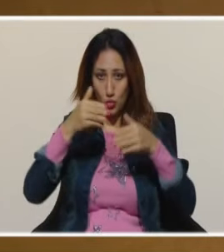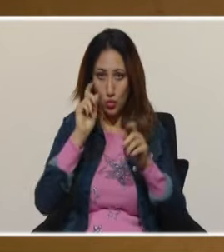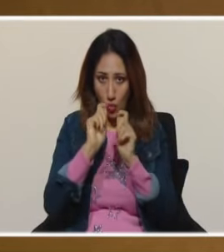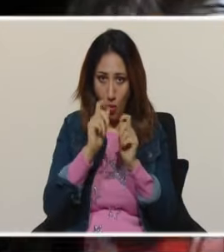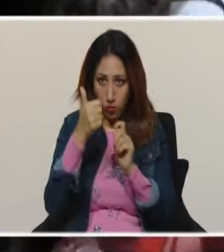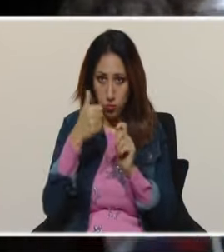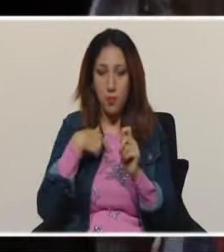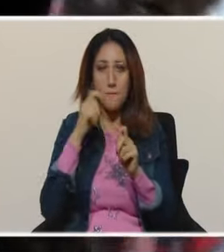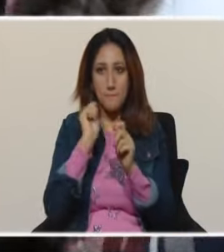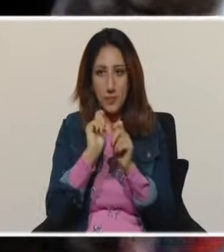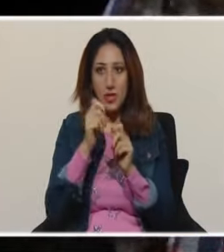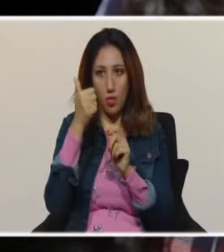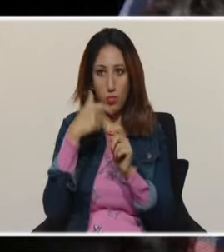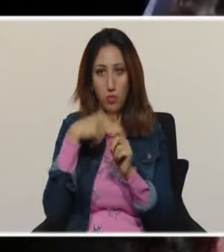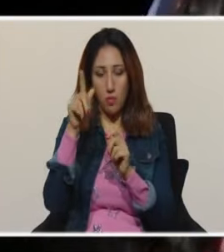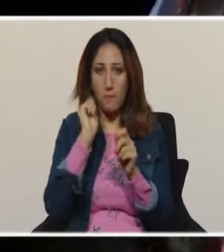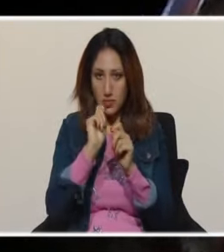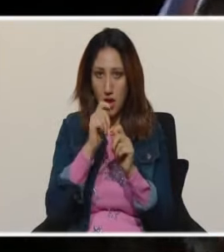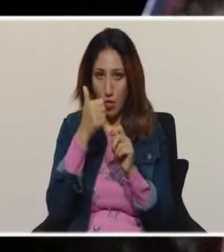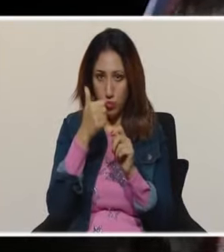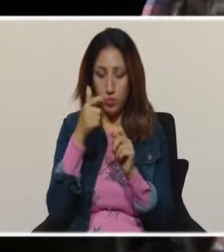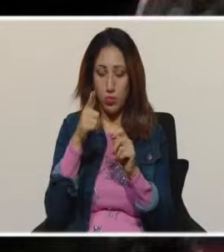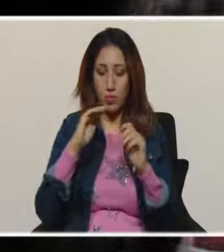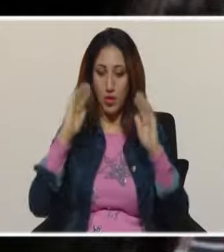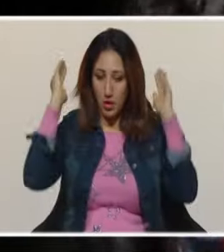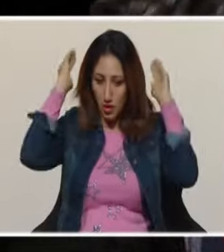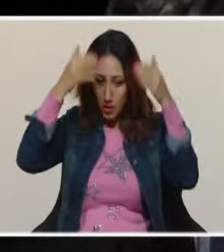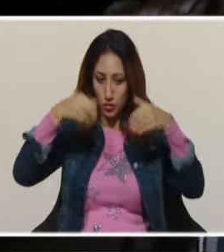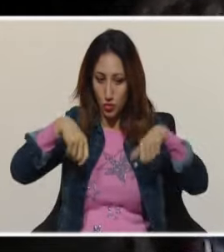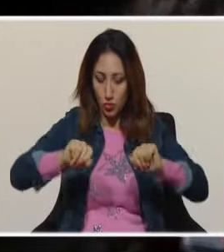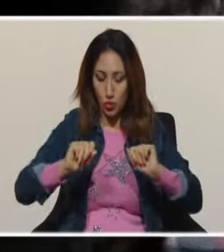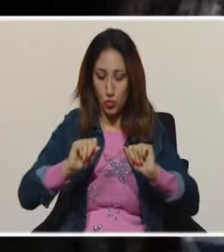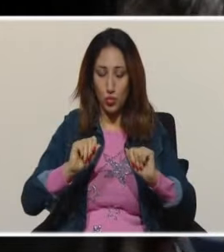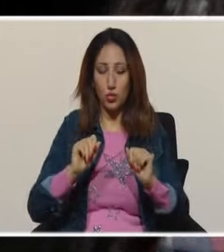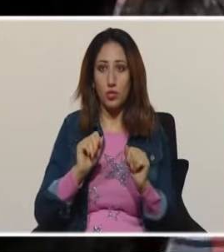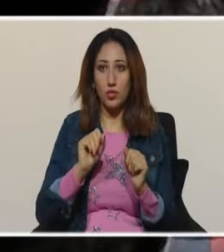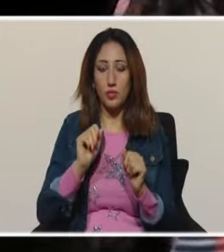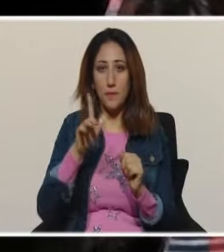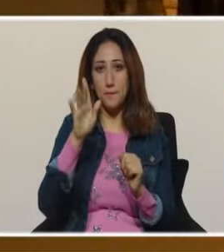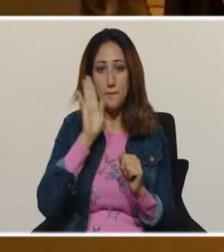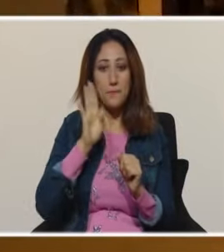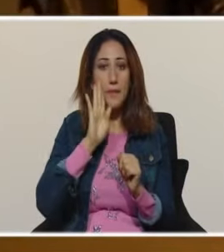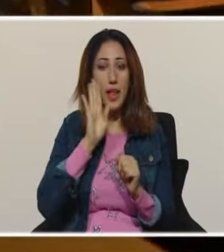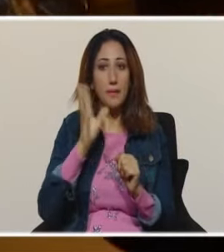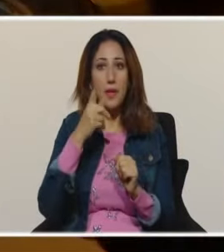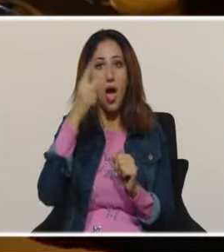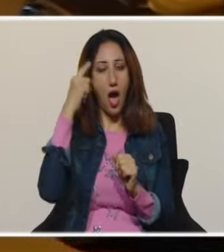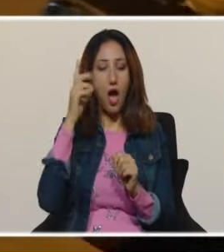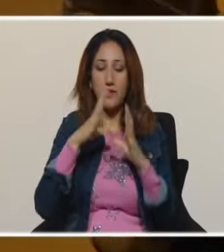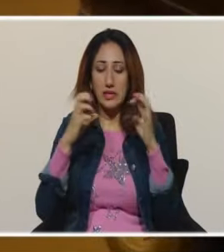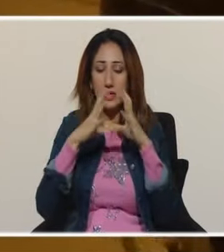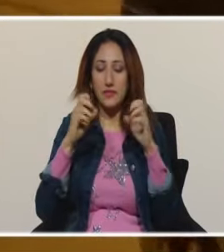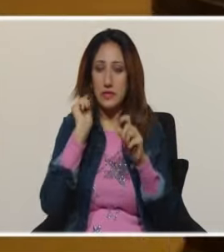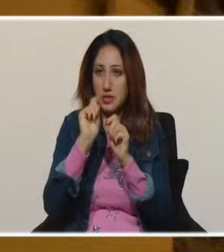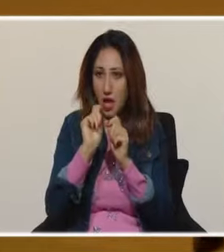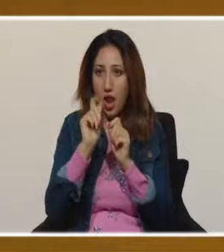التوك توك؟ اه تعرف. اه ازاي؟ مين علمك؟ ريحتني من كل حاجة. تعرف تتدخل في كل حاجة، عادت